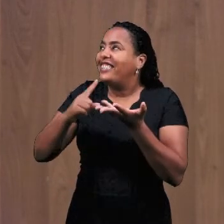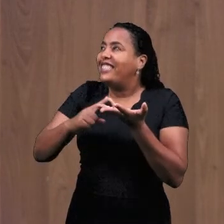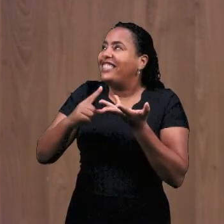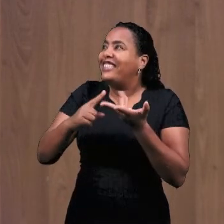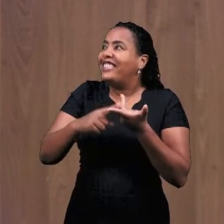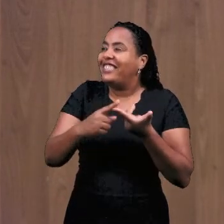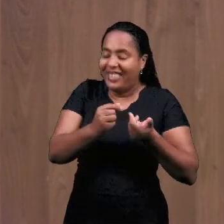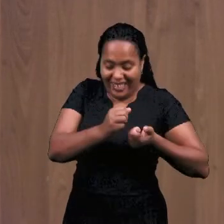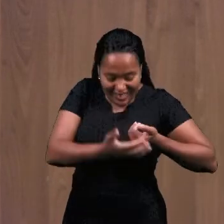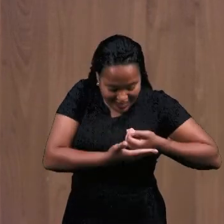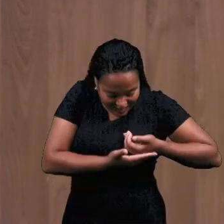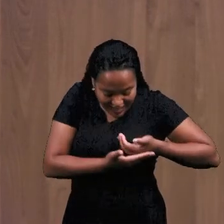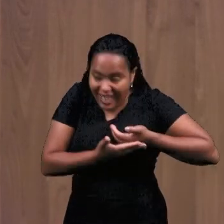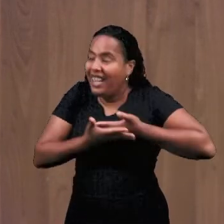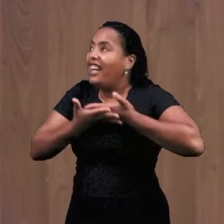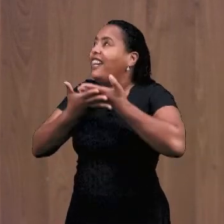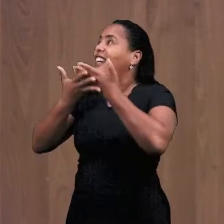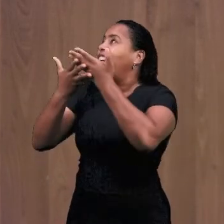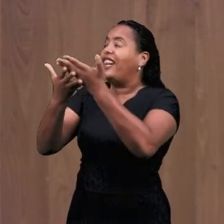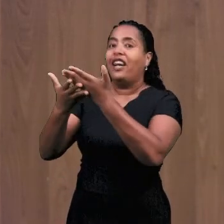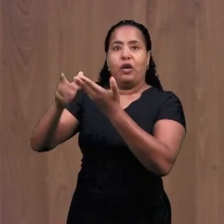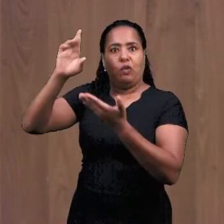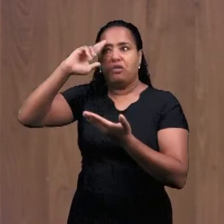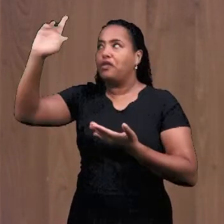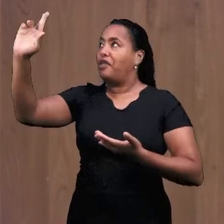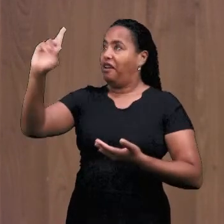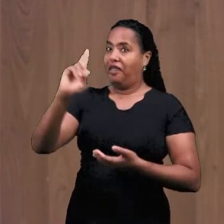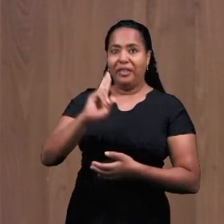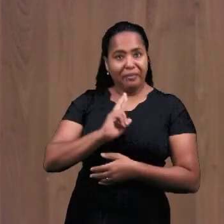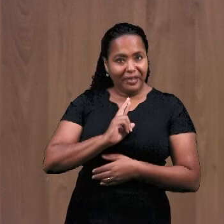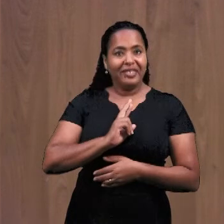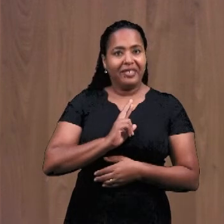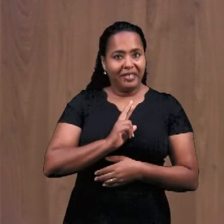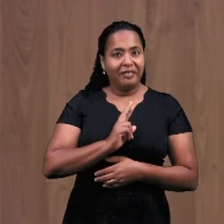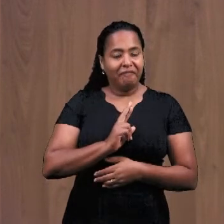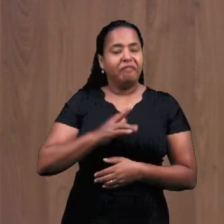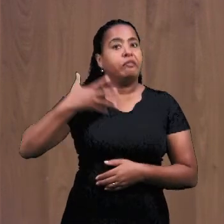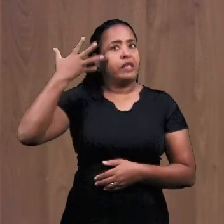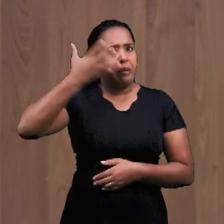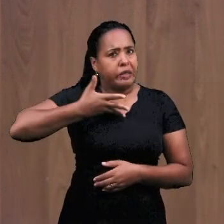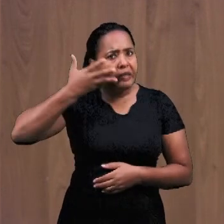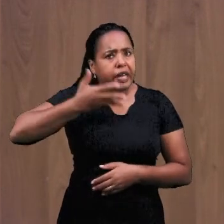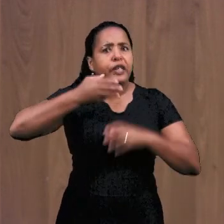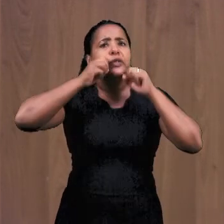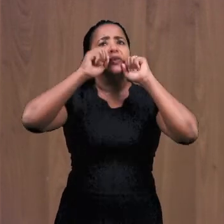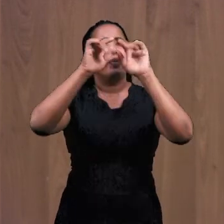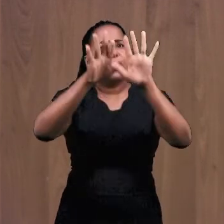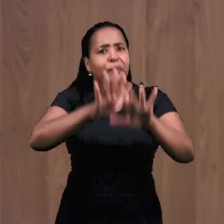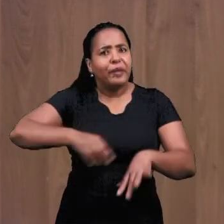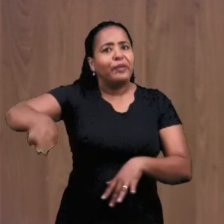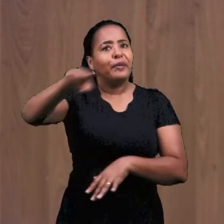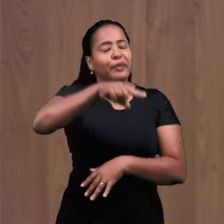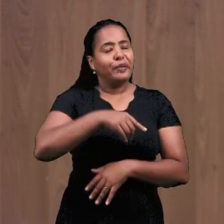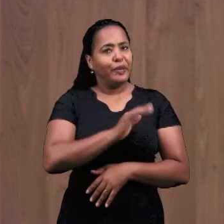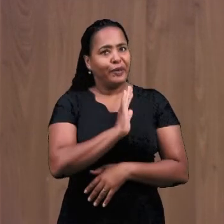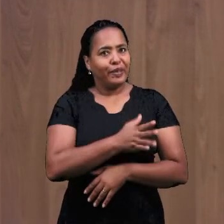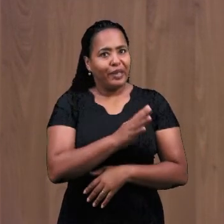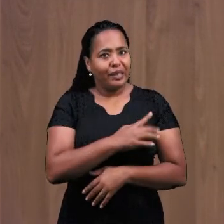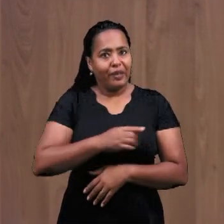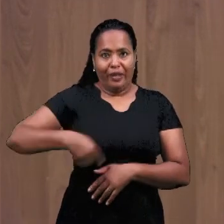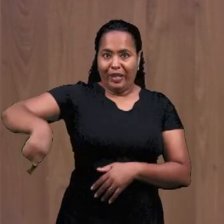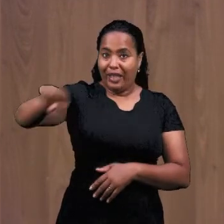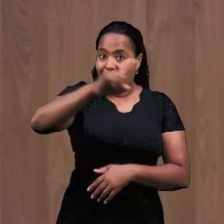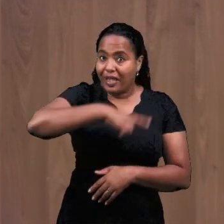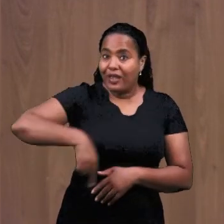devant l'autel, le Seigneur nous répond. Alors, que cette parole soit une bénédiction pour notre cœur et que nous